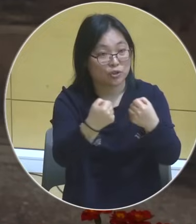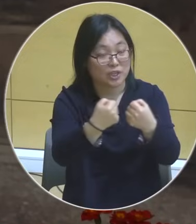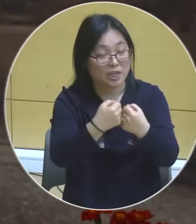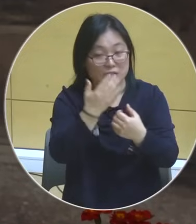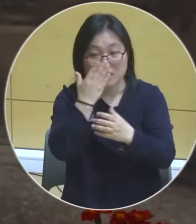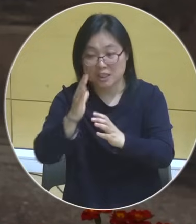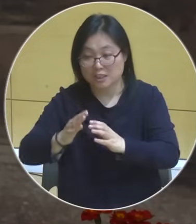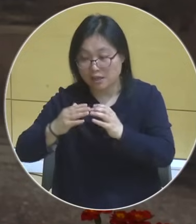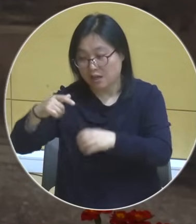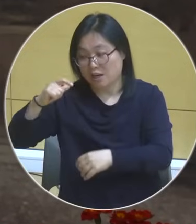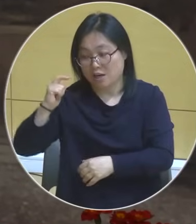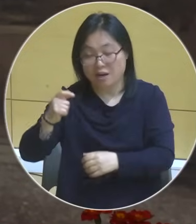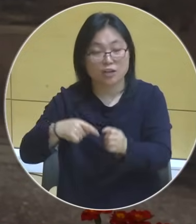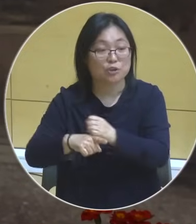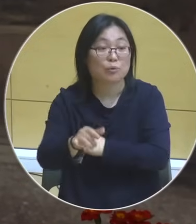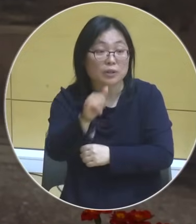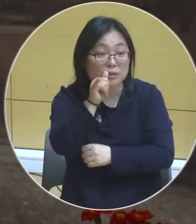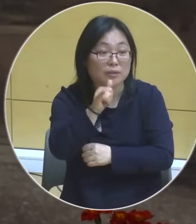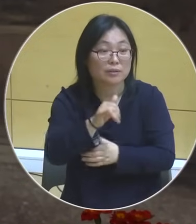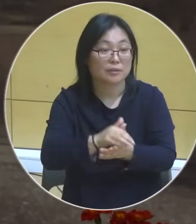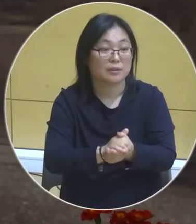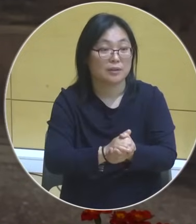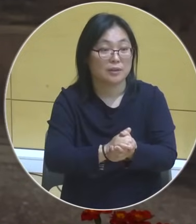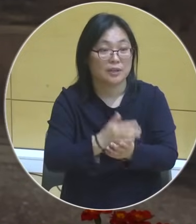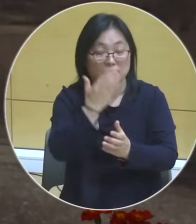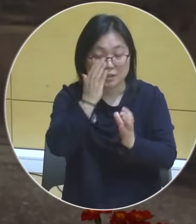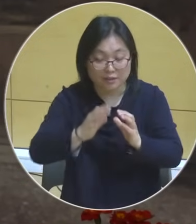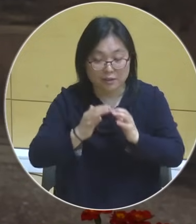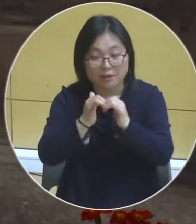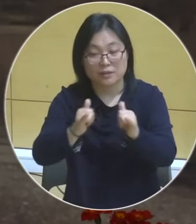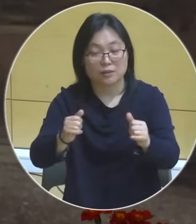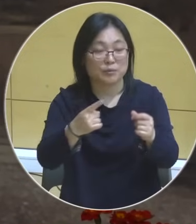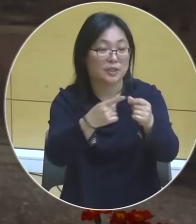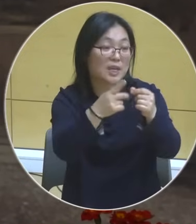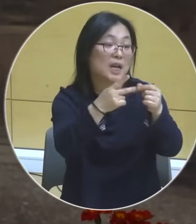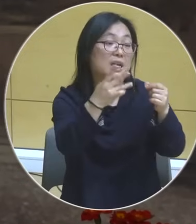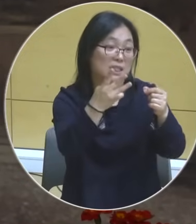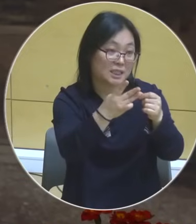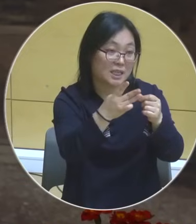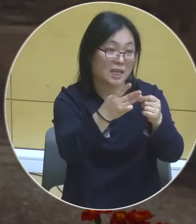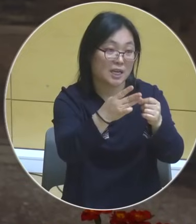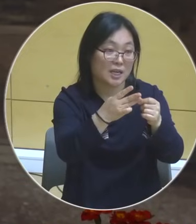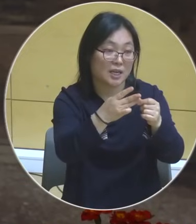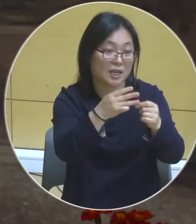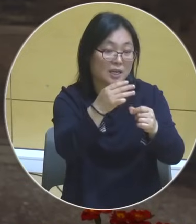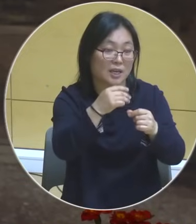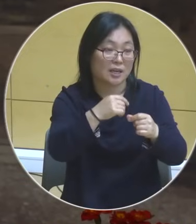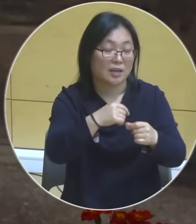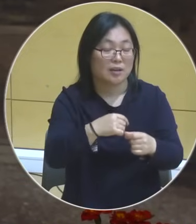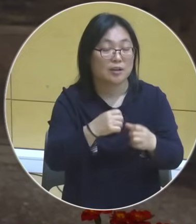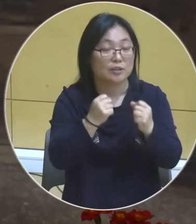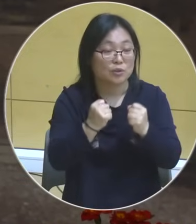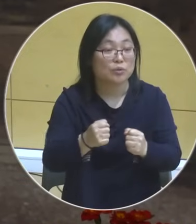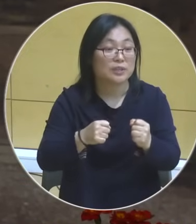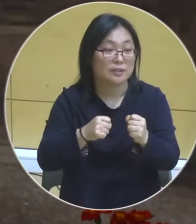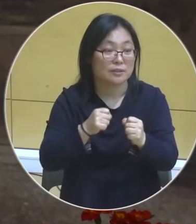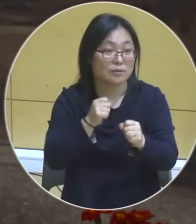이유가 있다고 그렇게 적었습니다. 그들은 세 가지의 정체성을 갖고 있다고 얘기했습니다.